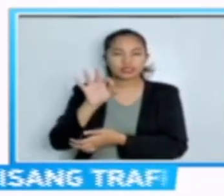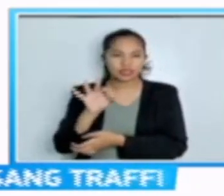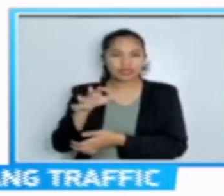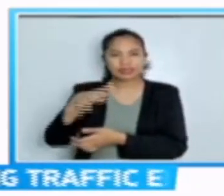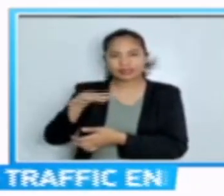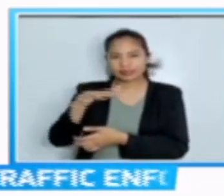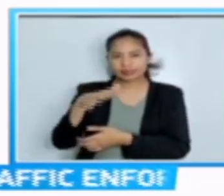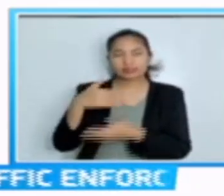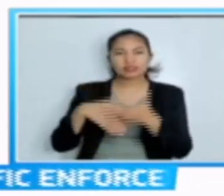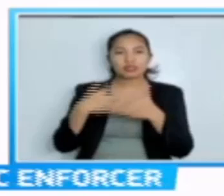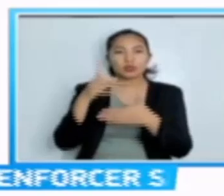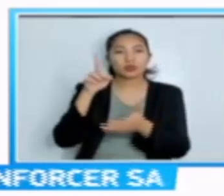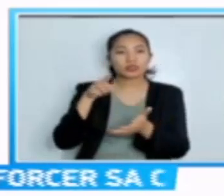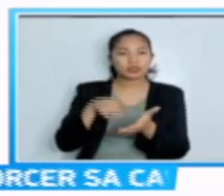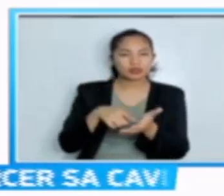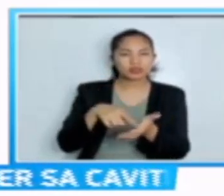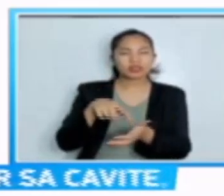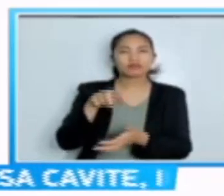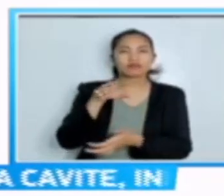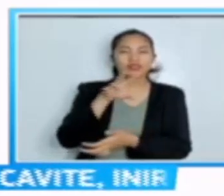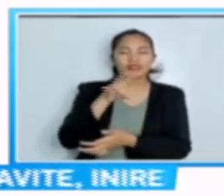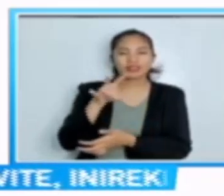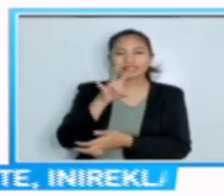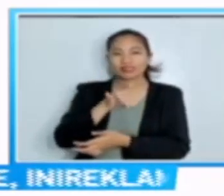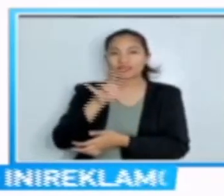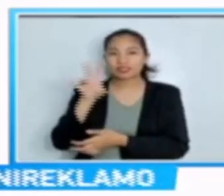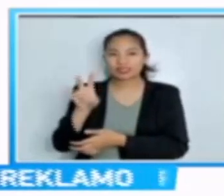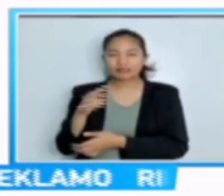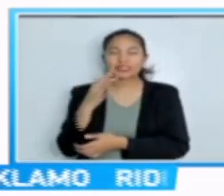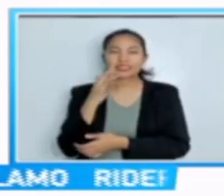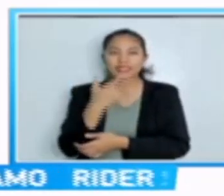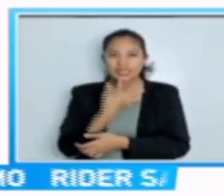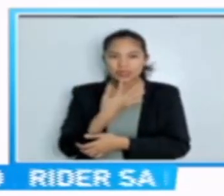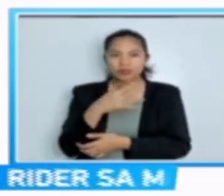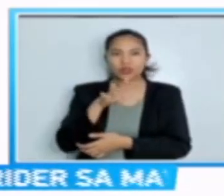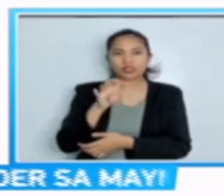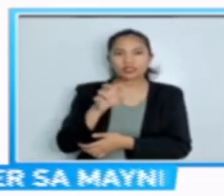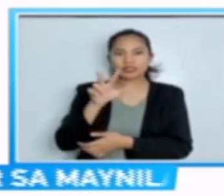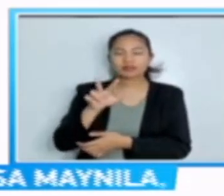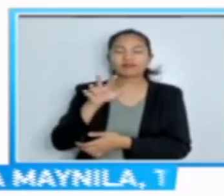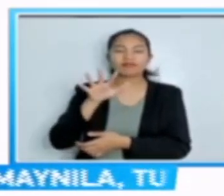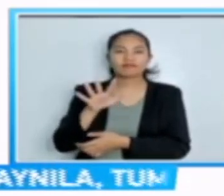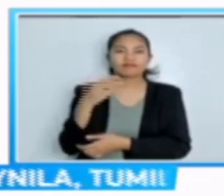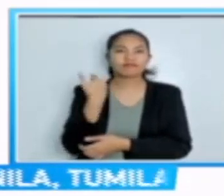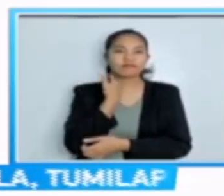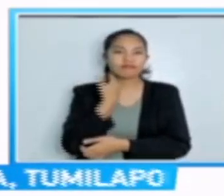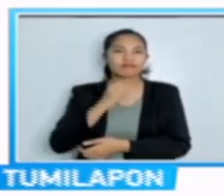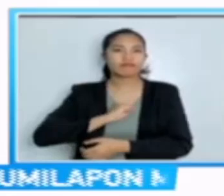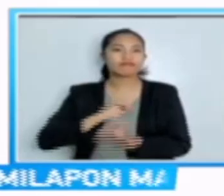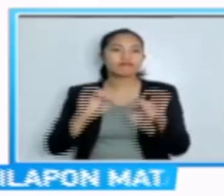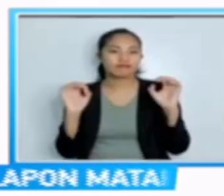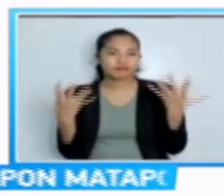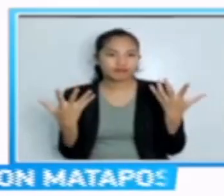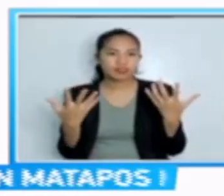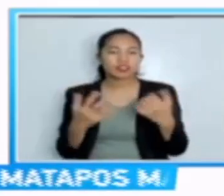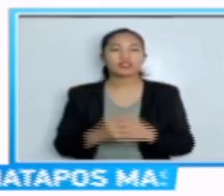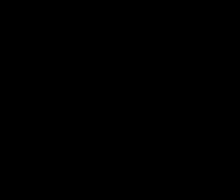1,777 ang severe, 445 ang asymptomatic, at 374 naman po ang critical.